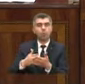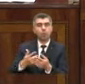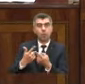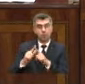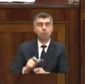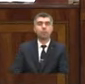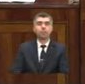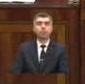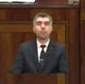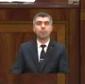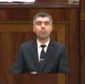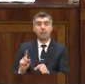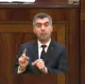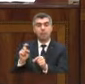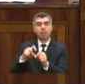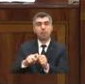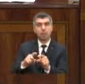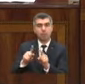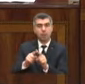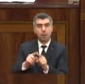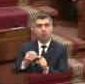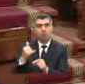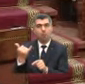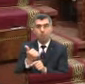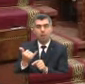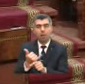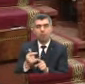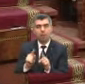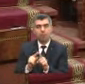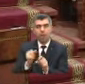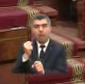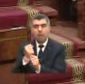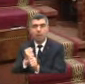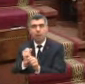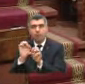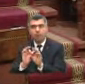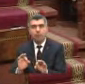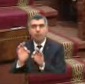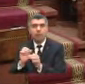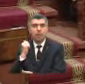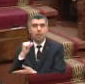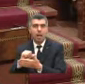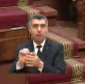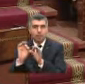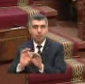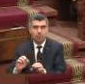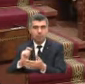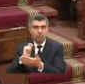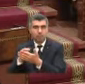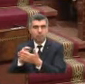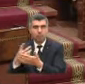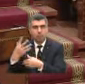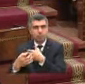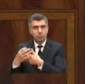خاص لإدماج القطاع غير المنظم وغير المهيكل في النسيج الاقتصادي الوطني وسن